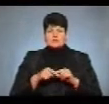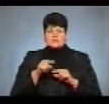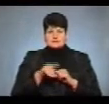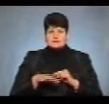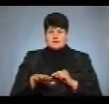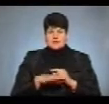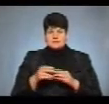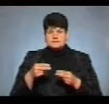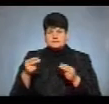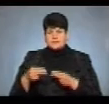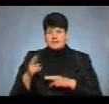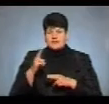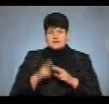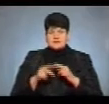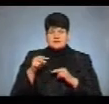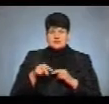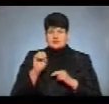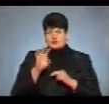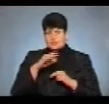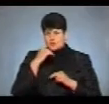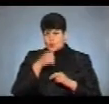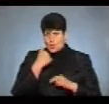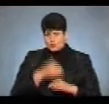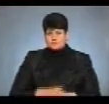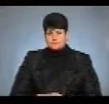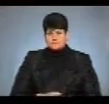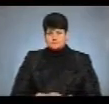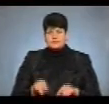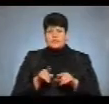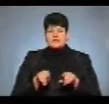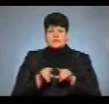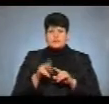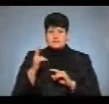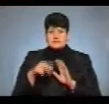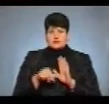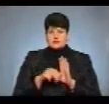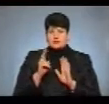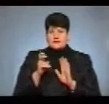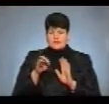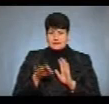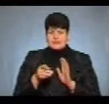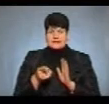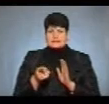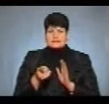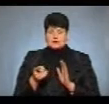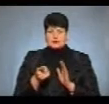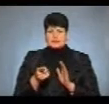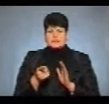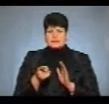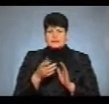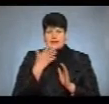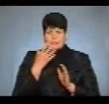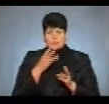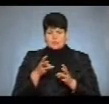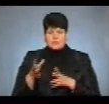тепломереж уклали наприкінці 2014 року. Також 26 квітня Тернопільміськтеплокомуненерго